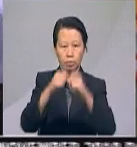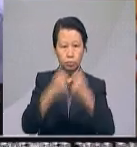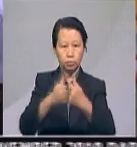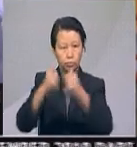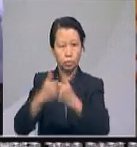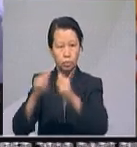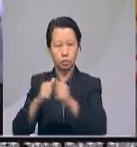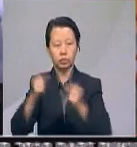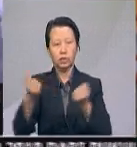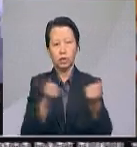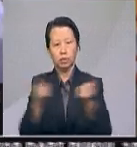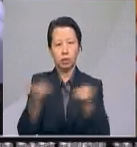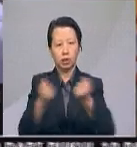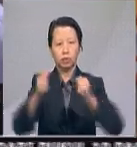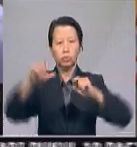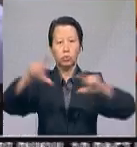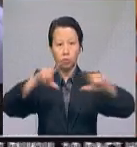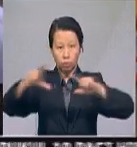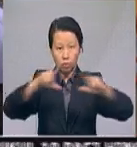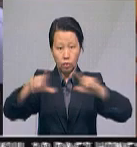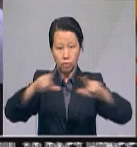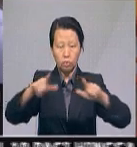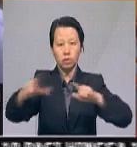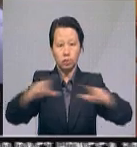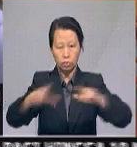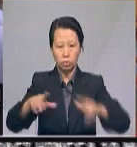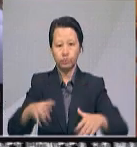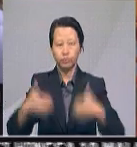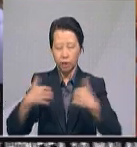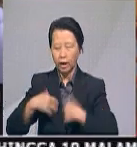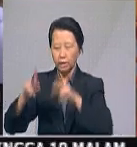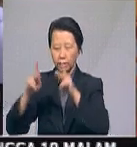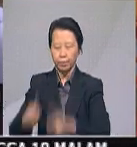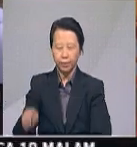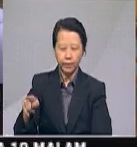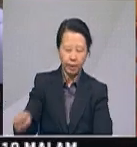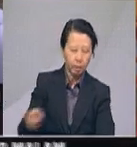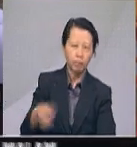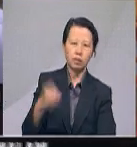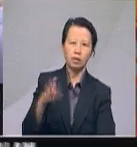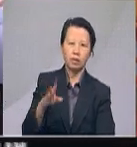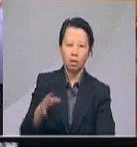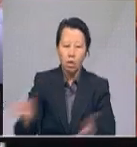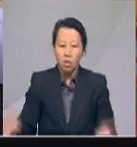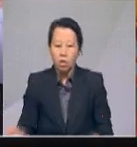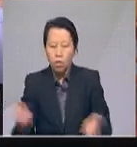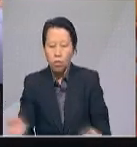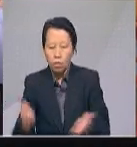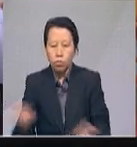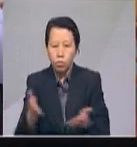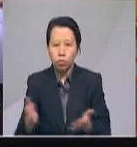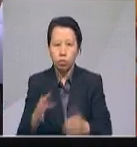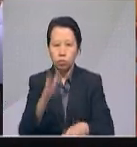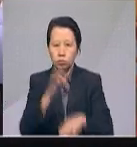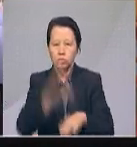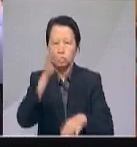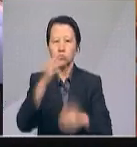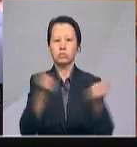persatuan-persatuan pemandu lori. Jadi bagi saya ada pihak yang sengaja mengapi-apikan sentimen pemandu.